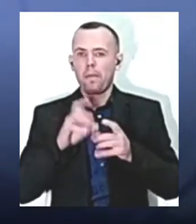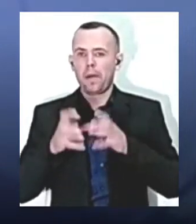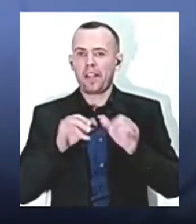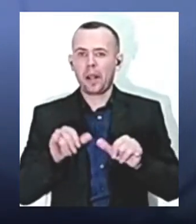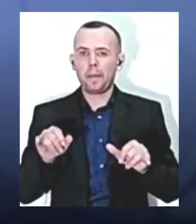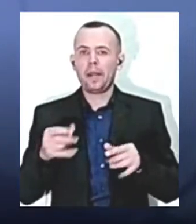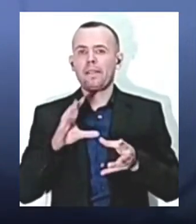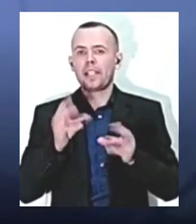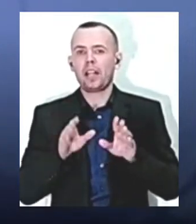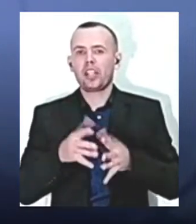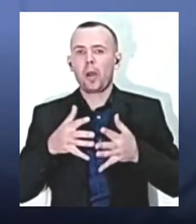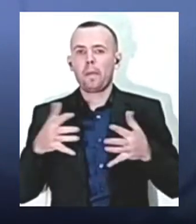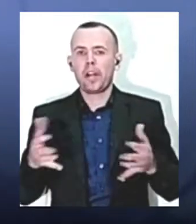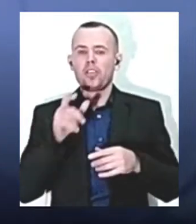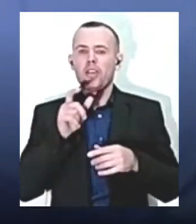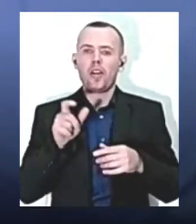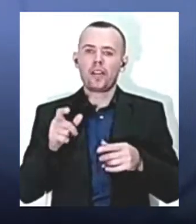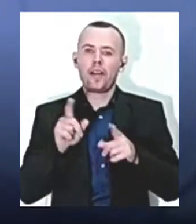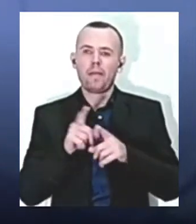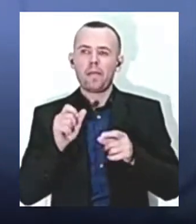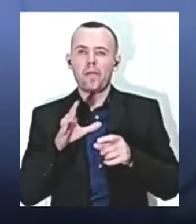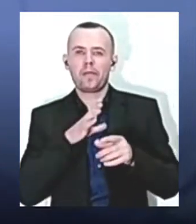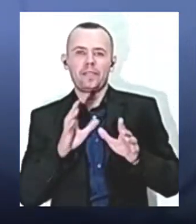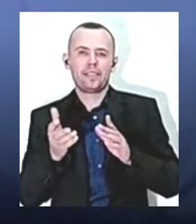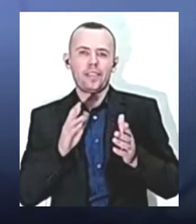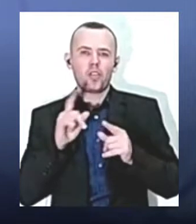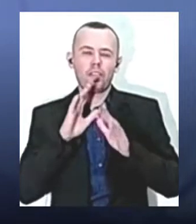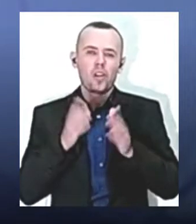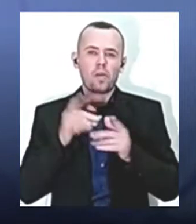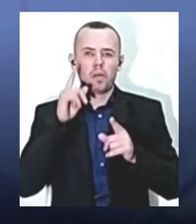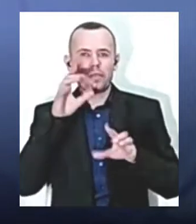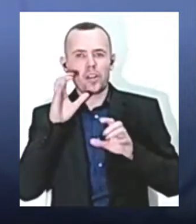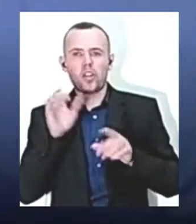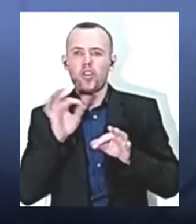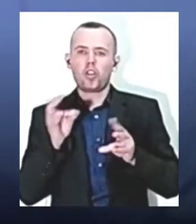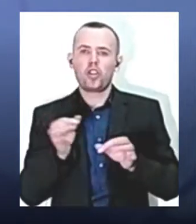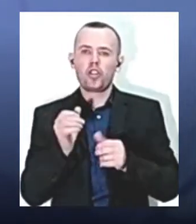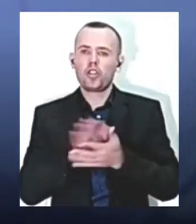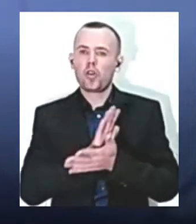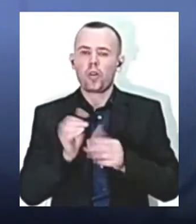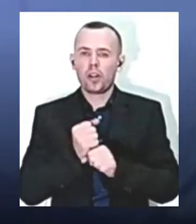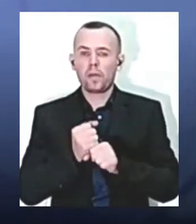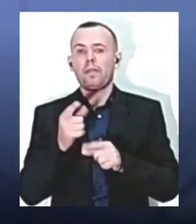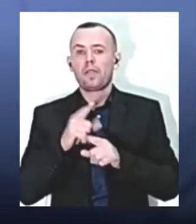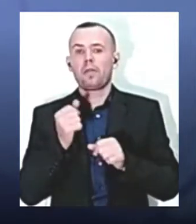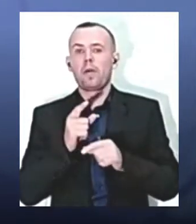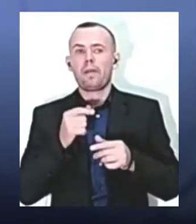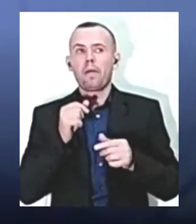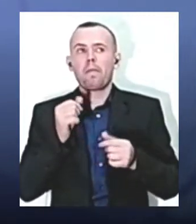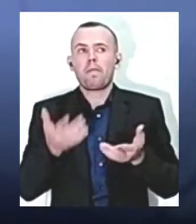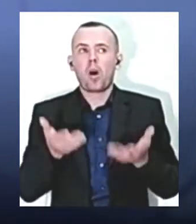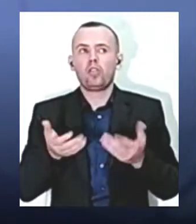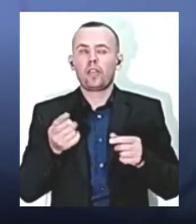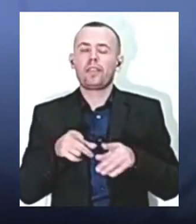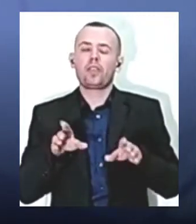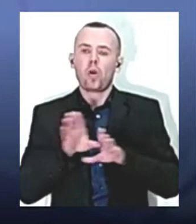людей зробила пасивними, що, можливо, вони сиділи вдома, нічого не робили. Ні, люди більш активно. Можливо, це також і пов'язано з